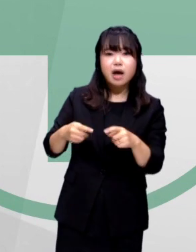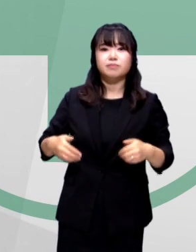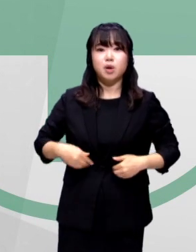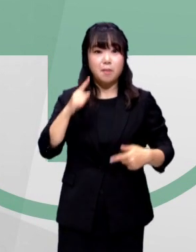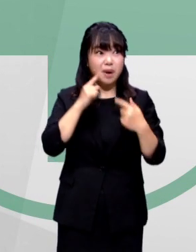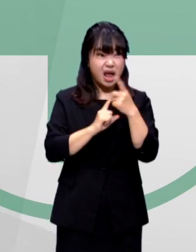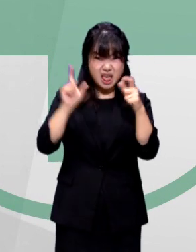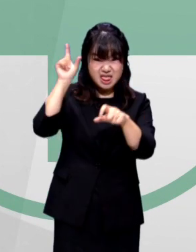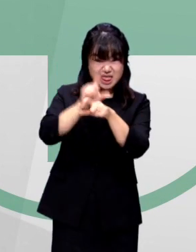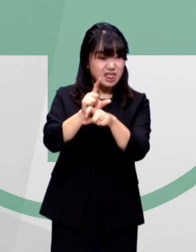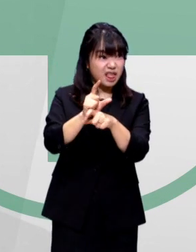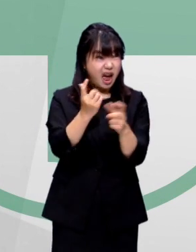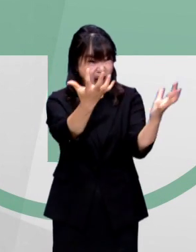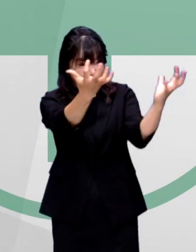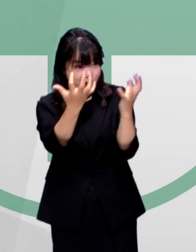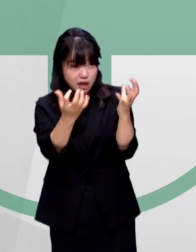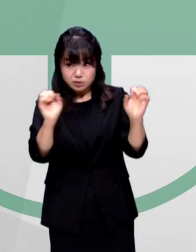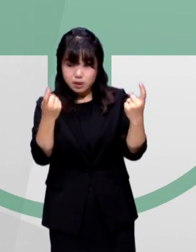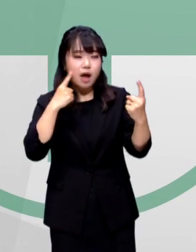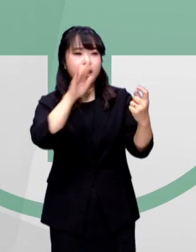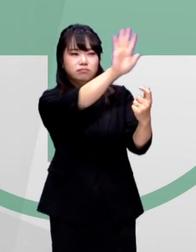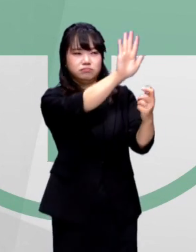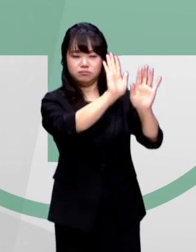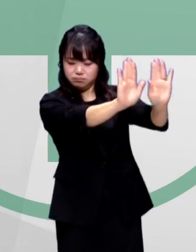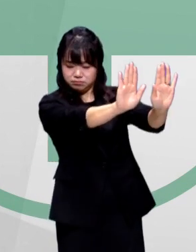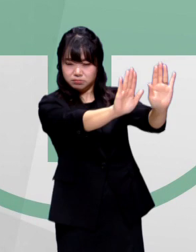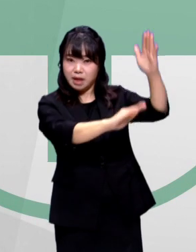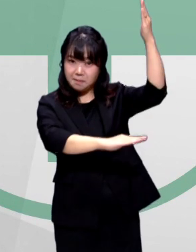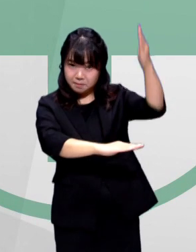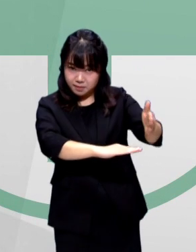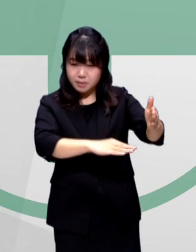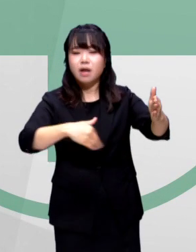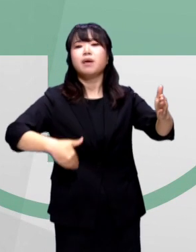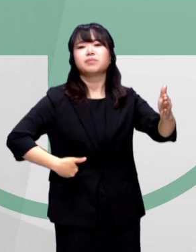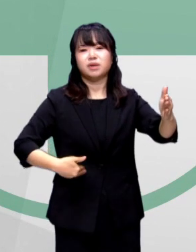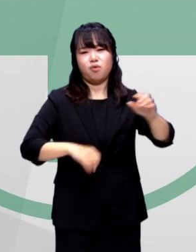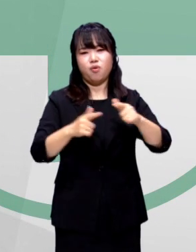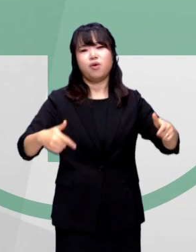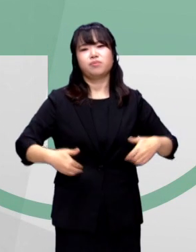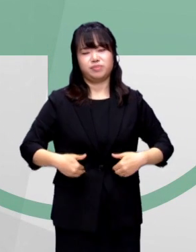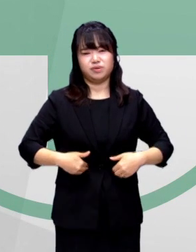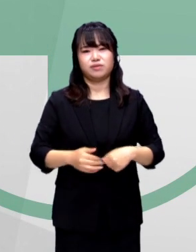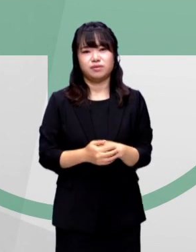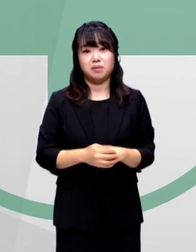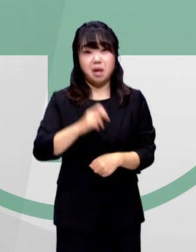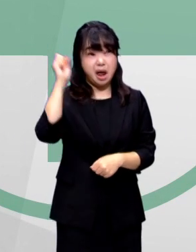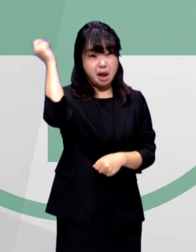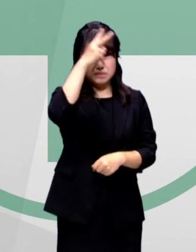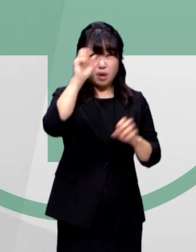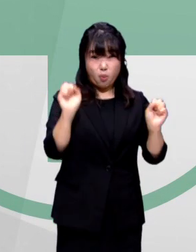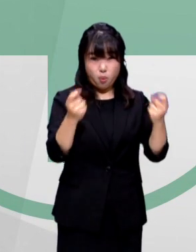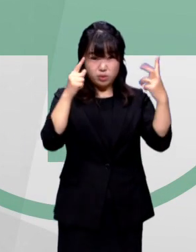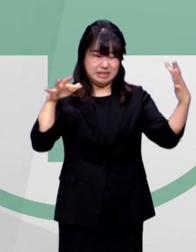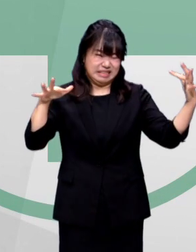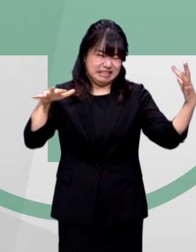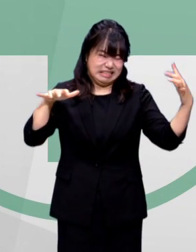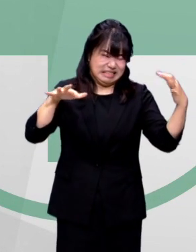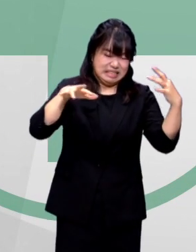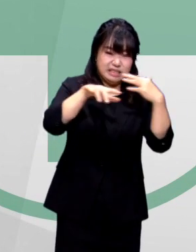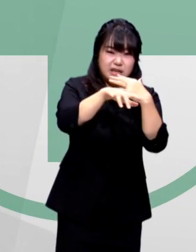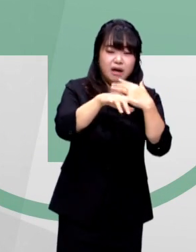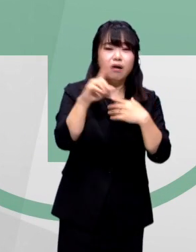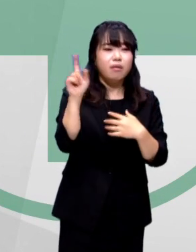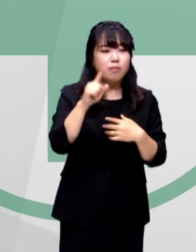유입을 미리 좀 제압을 하고요. 그다음에 지금 무리한 통행이 발생하는 겁니다. 그러니까 일반적으로